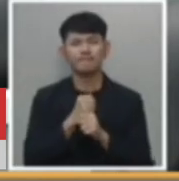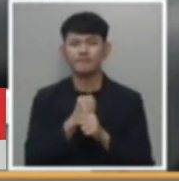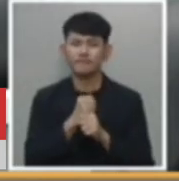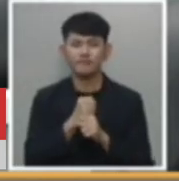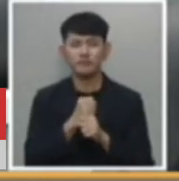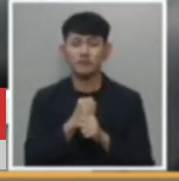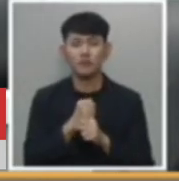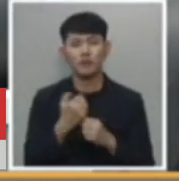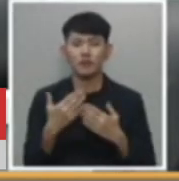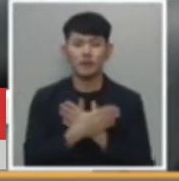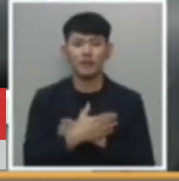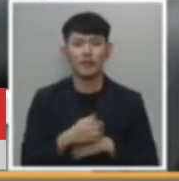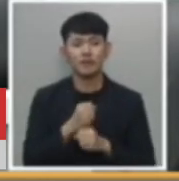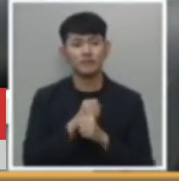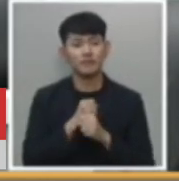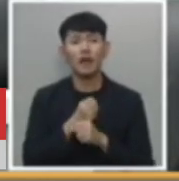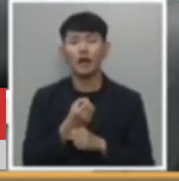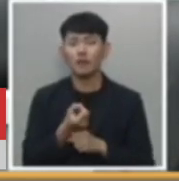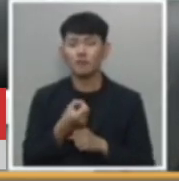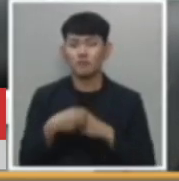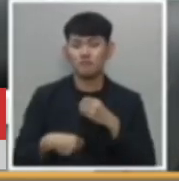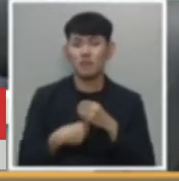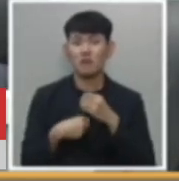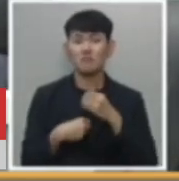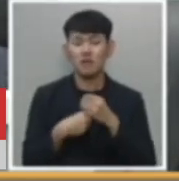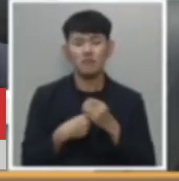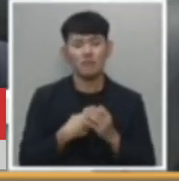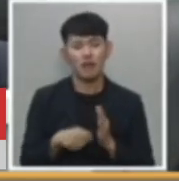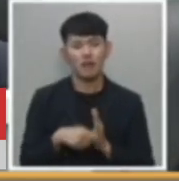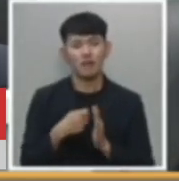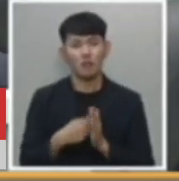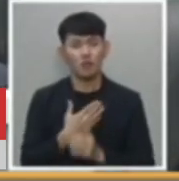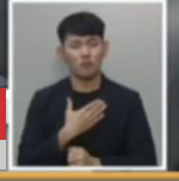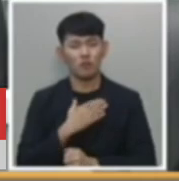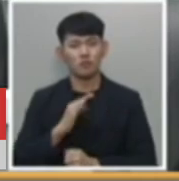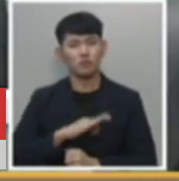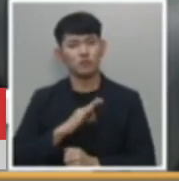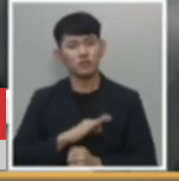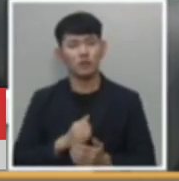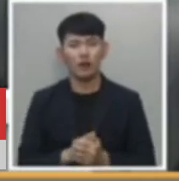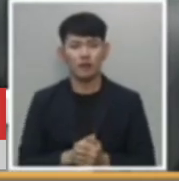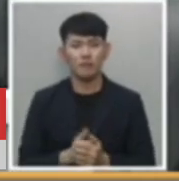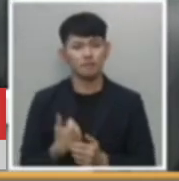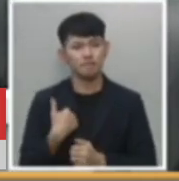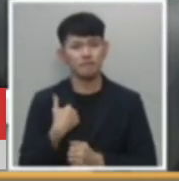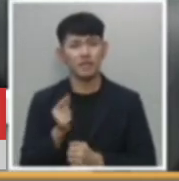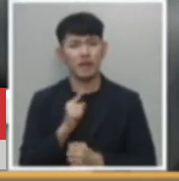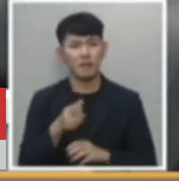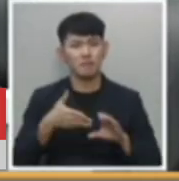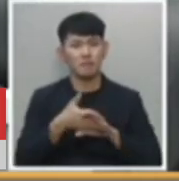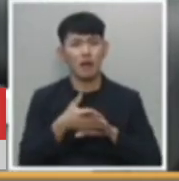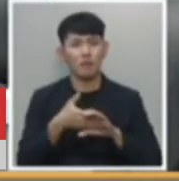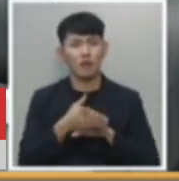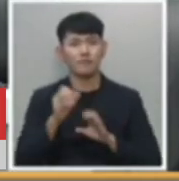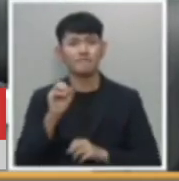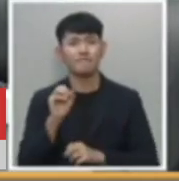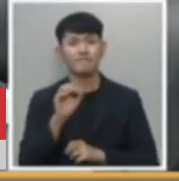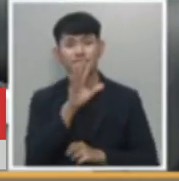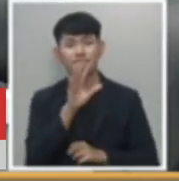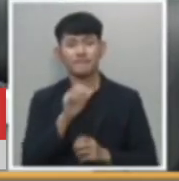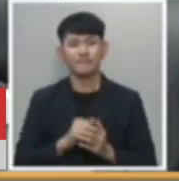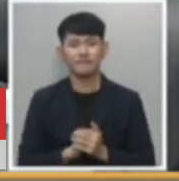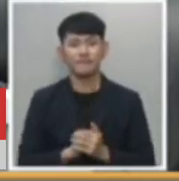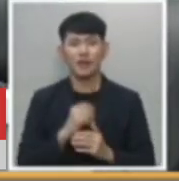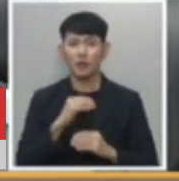อันนี้คือโครงการอาหารเสริมซึ่งในหลักการและเหตุผลก็มีใน PowerPoint นะครับโครงการที่2นะครับ